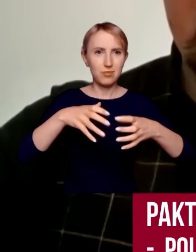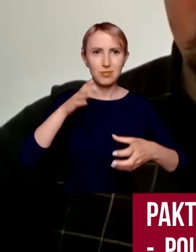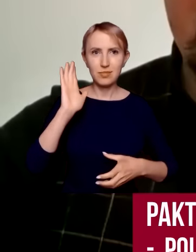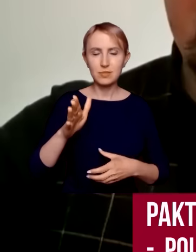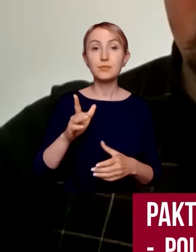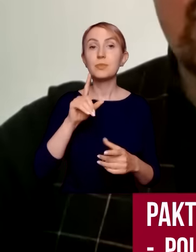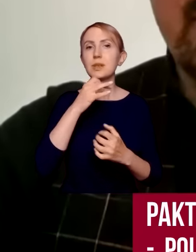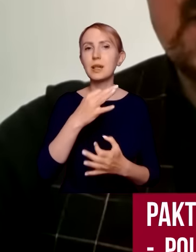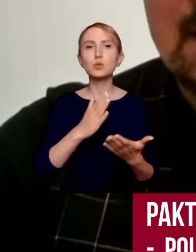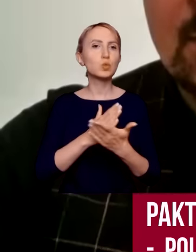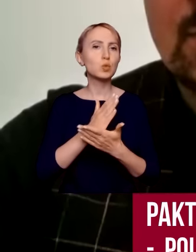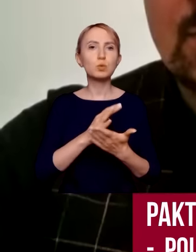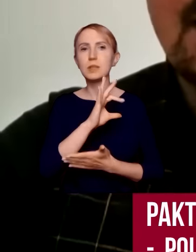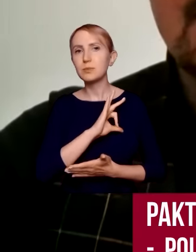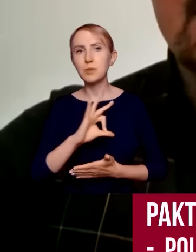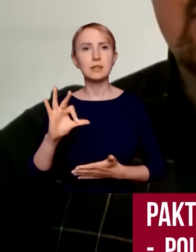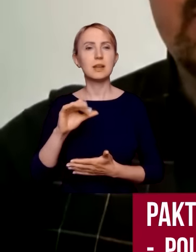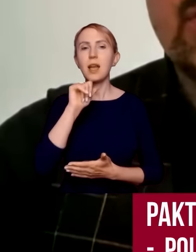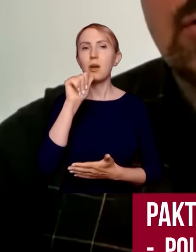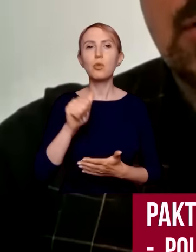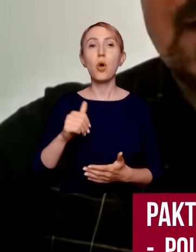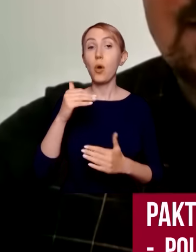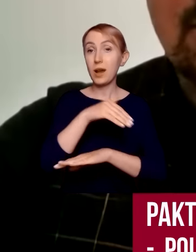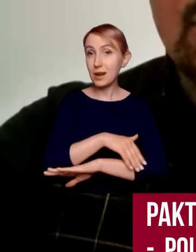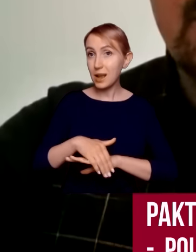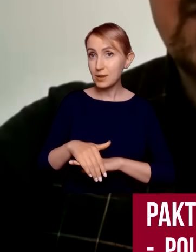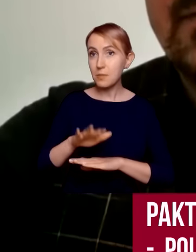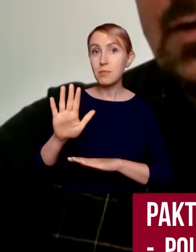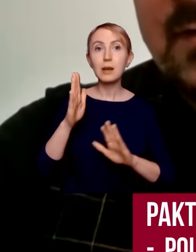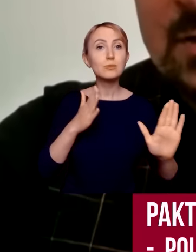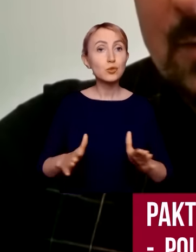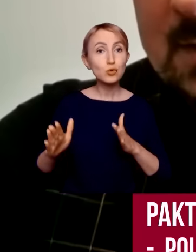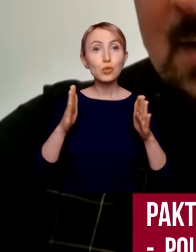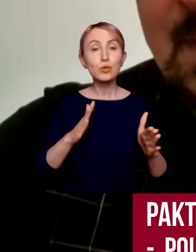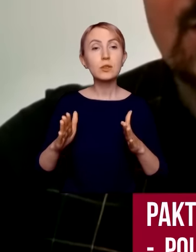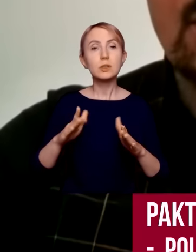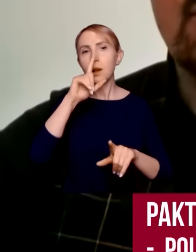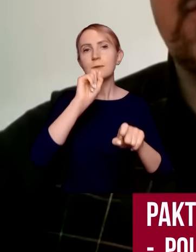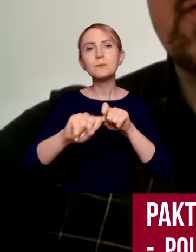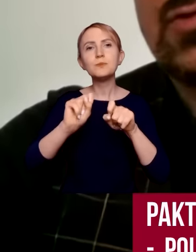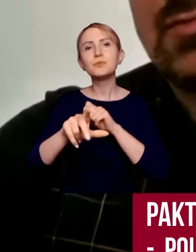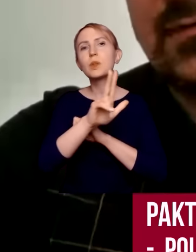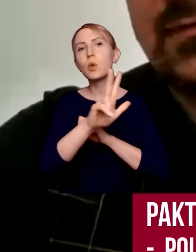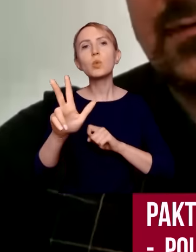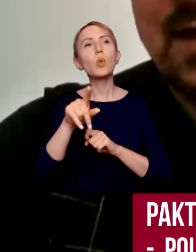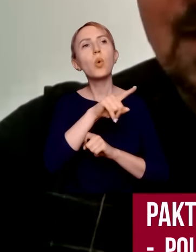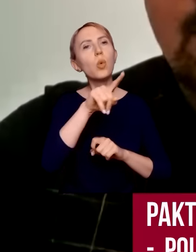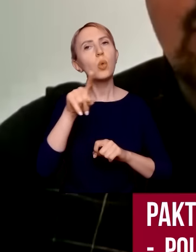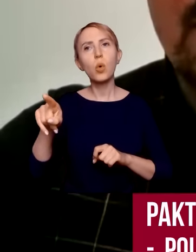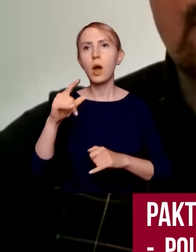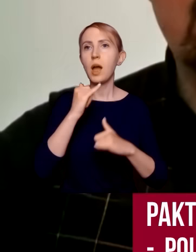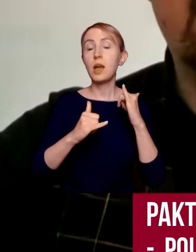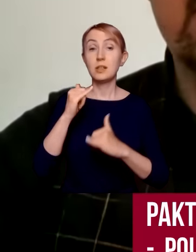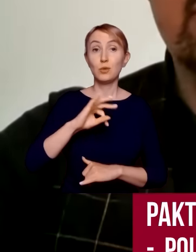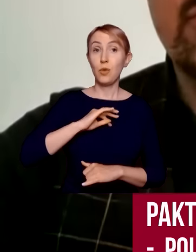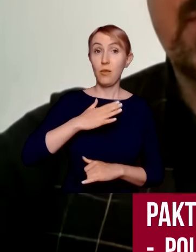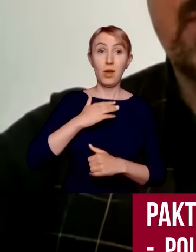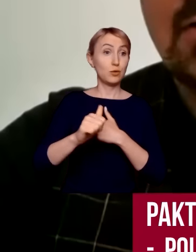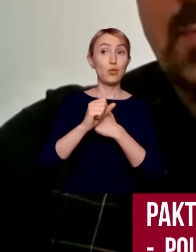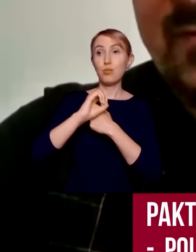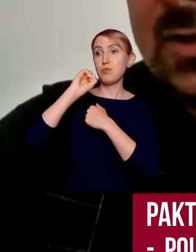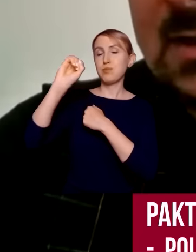europejskie, służby specjalne, służby graniczne są przygotowane na to, żeby weryfikować, kto jest kim. A jeżeli ktoś wyrzucił swoje dokumenty do